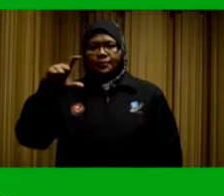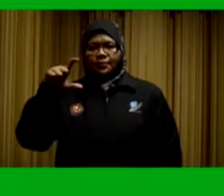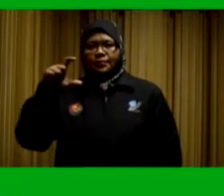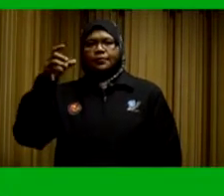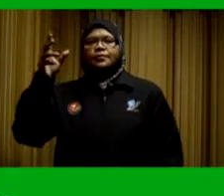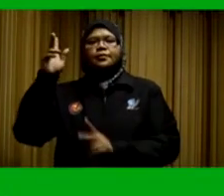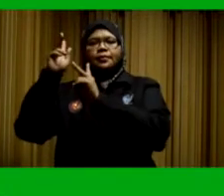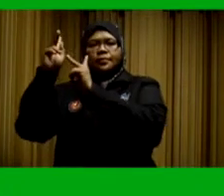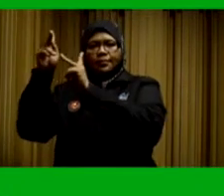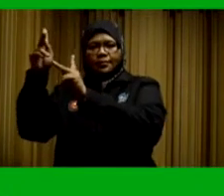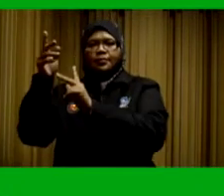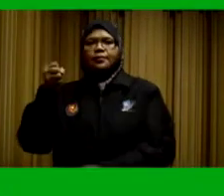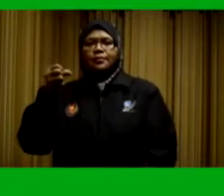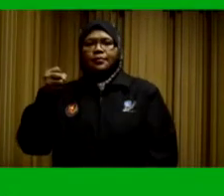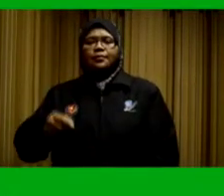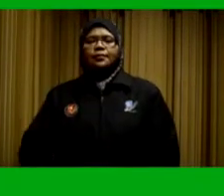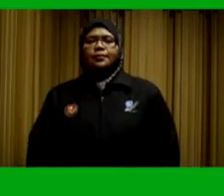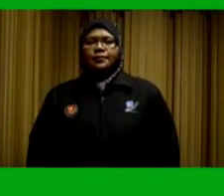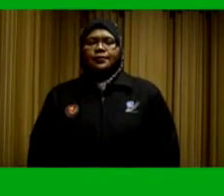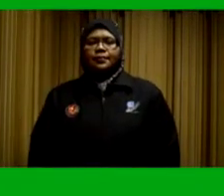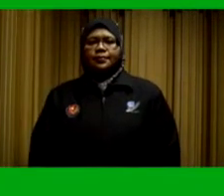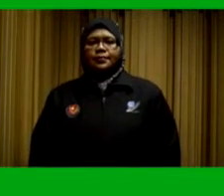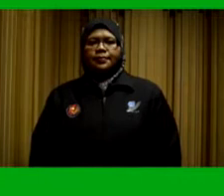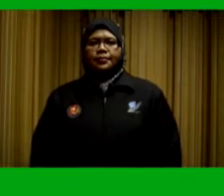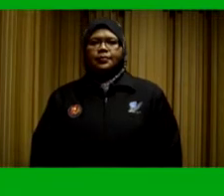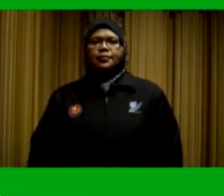1 cawan santan,